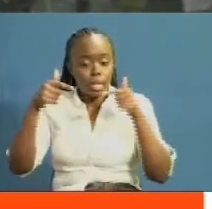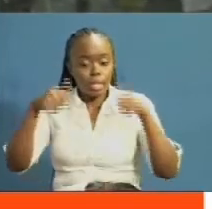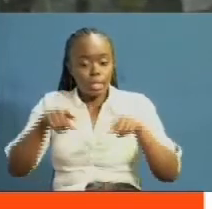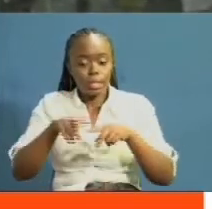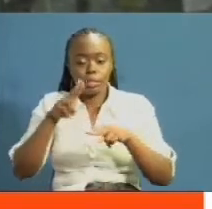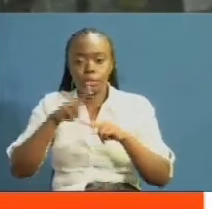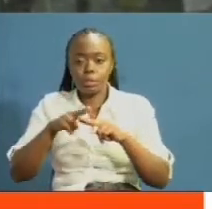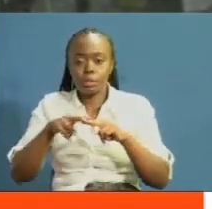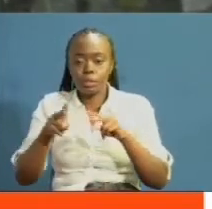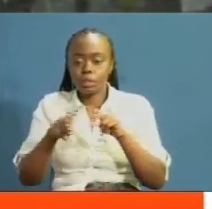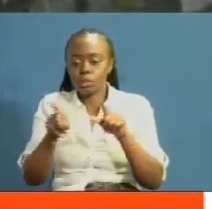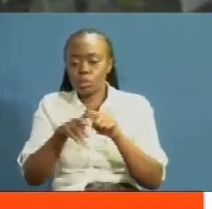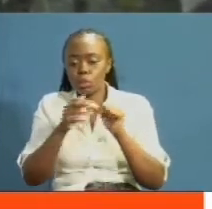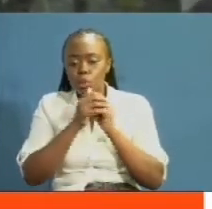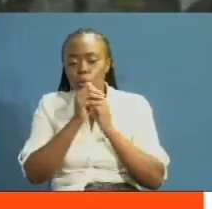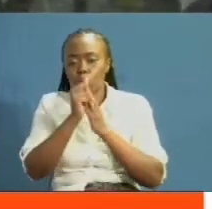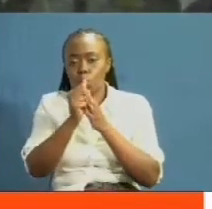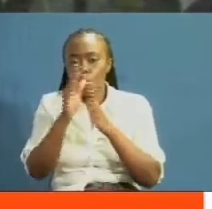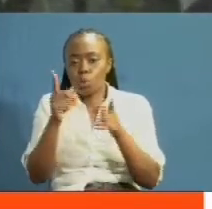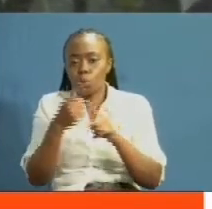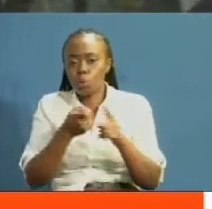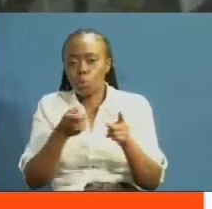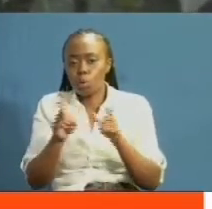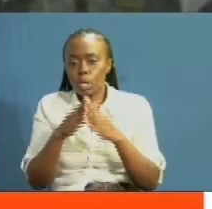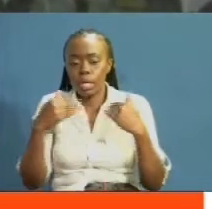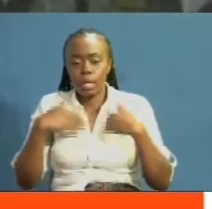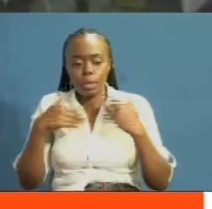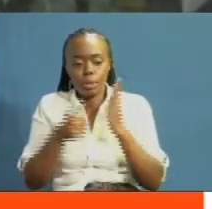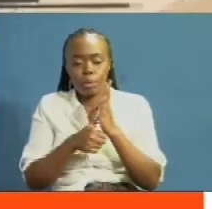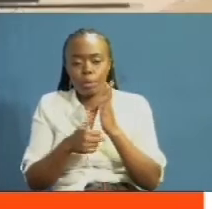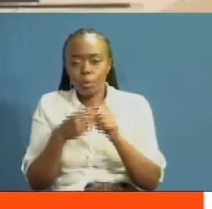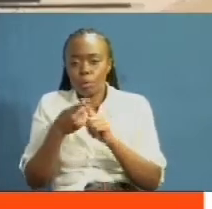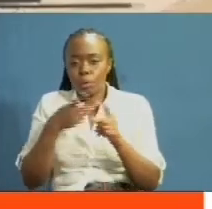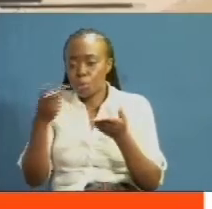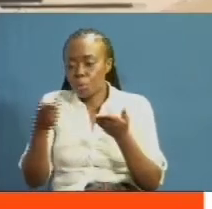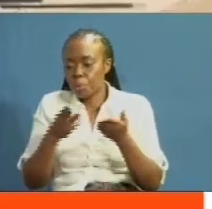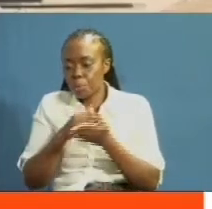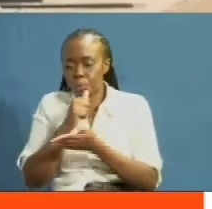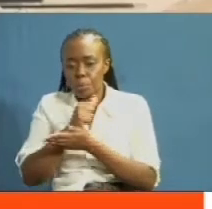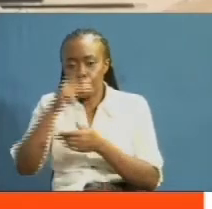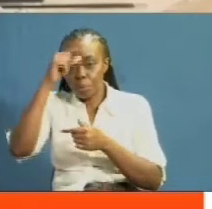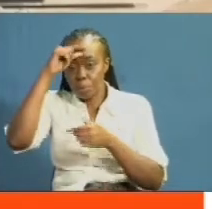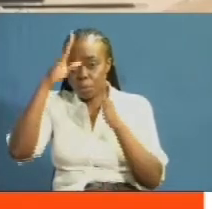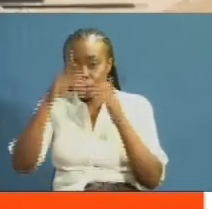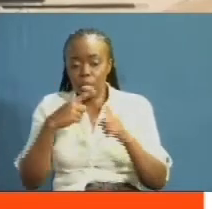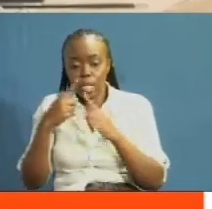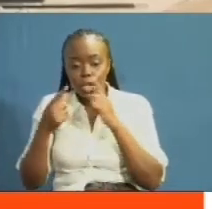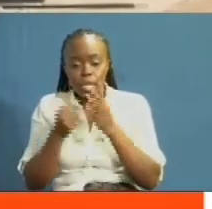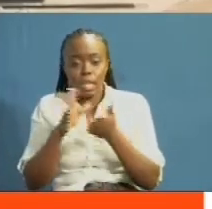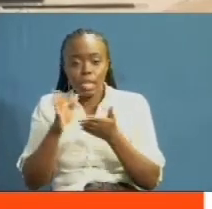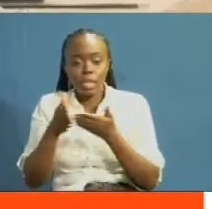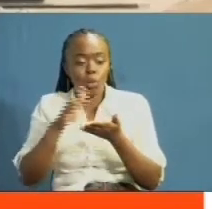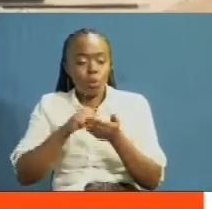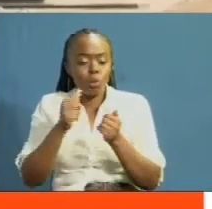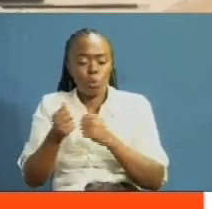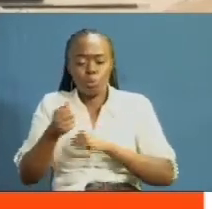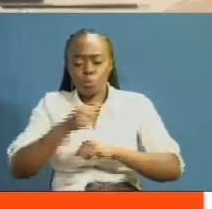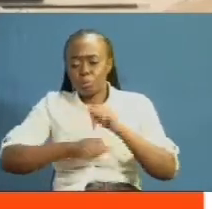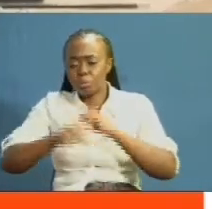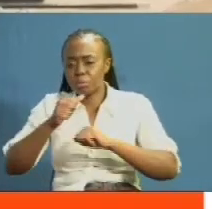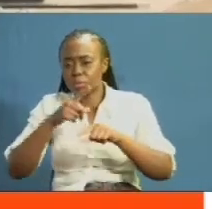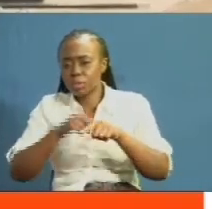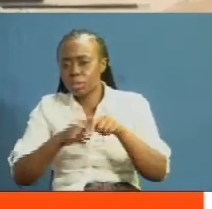tukakaa na viongozi kutoka Narok tulikuwa na shida pande ya Maimahiu. Governor Tunai said that the clashes revolved around